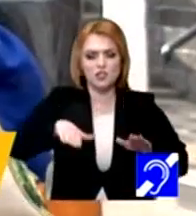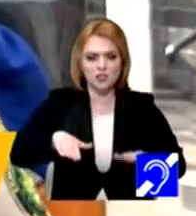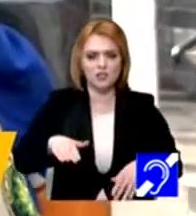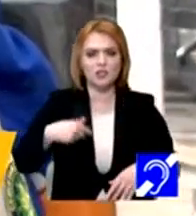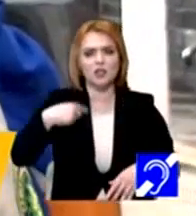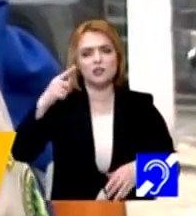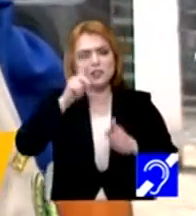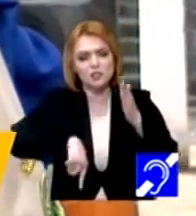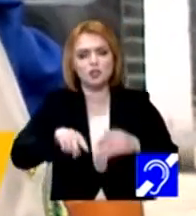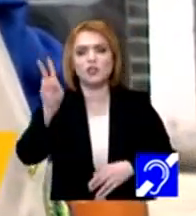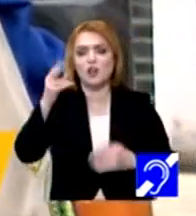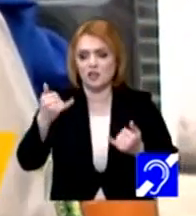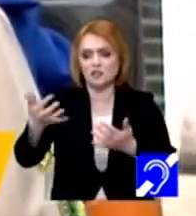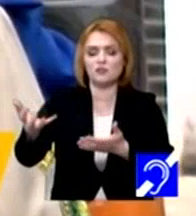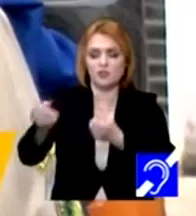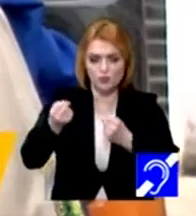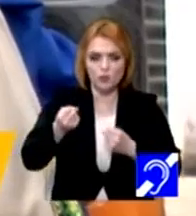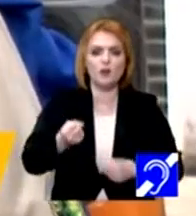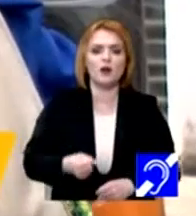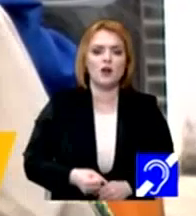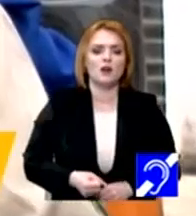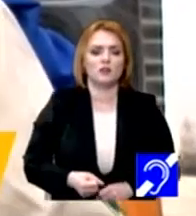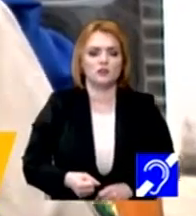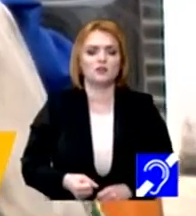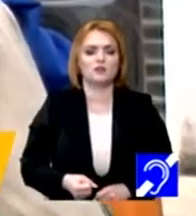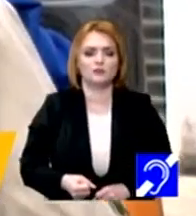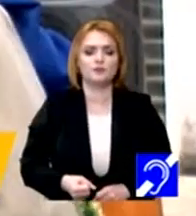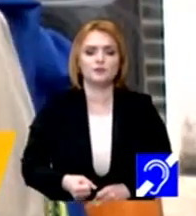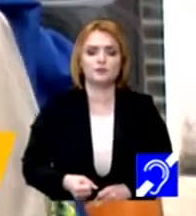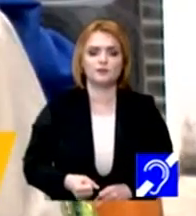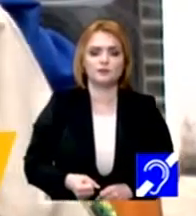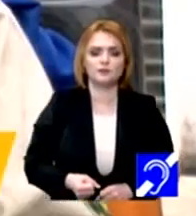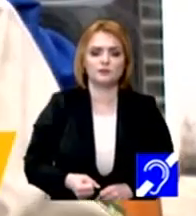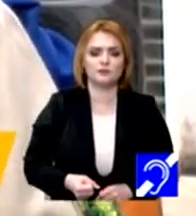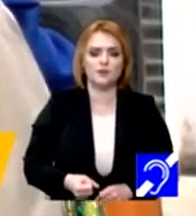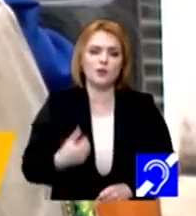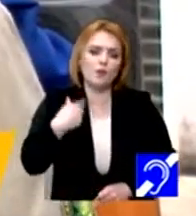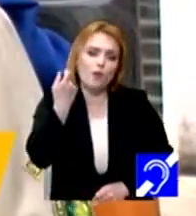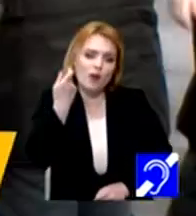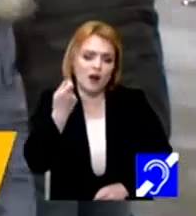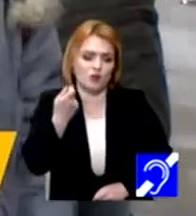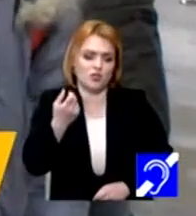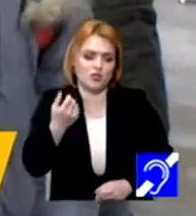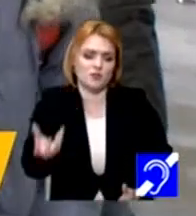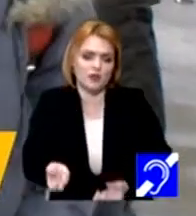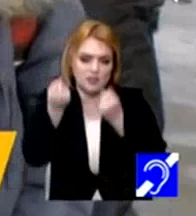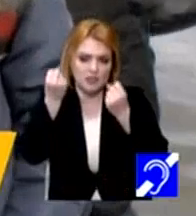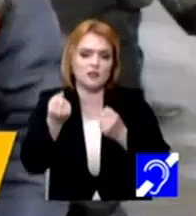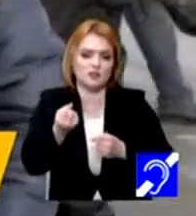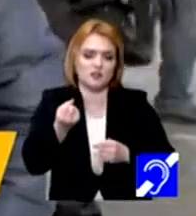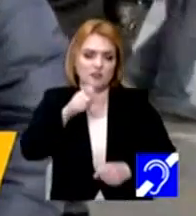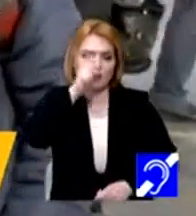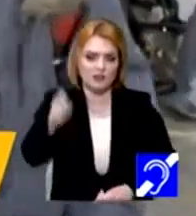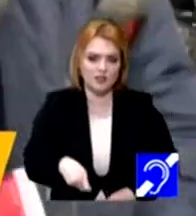îi luăm astăzi să ajungem la un număr de 120-130 de persoane pe care noi, cercetașii România, reușim să le salvăm din ghearele războiului. Refugiații ucraineni